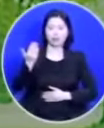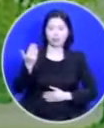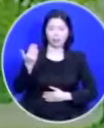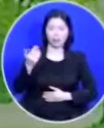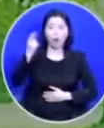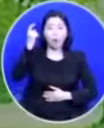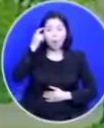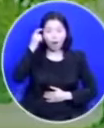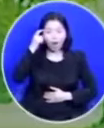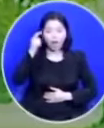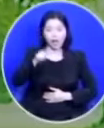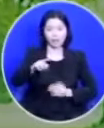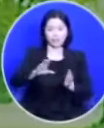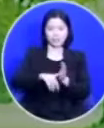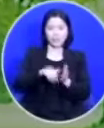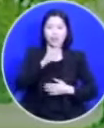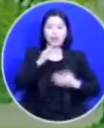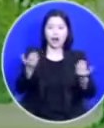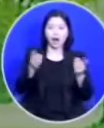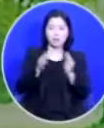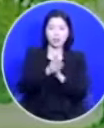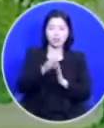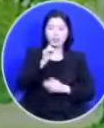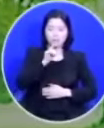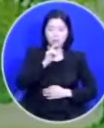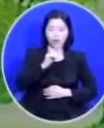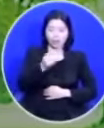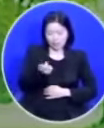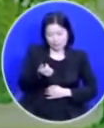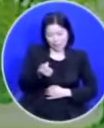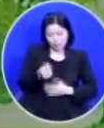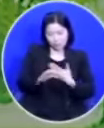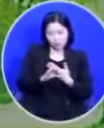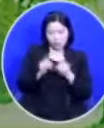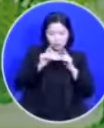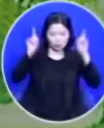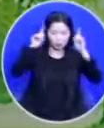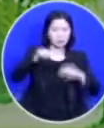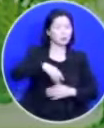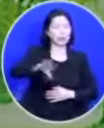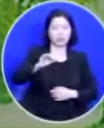그때 그 아멘 소리가 작으면 지옥 갈 지 모르는